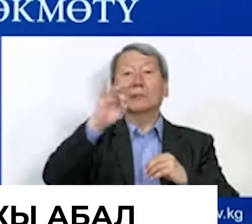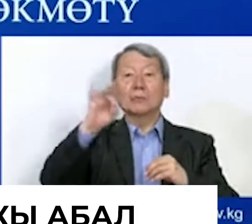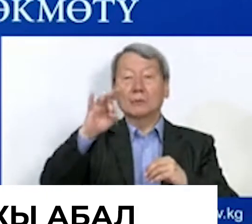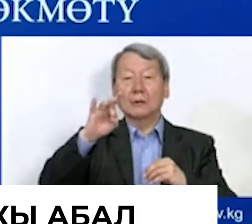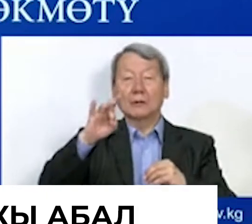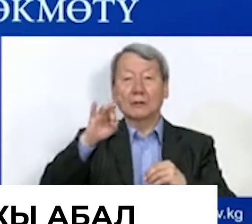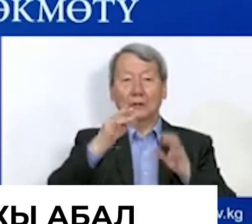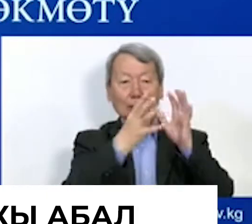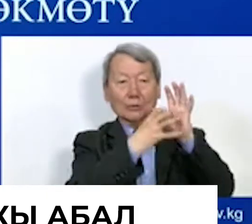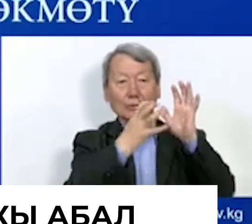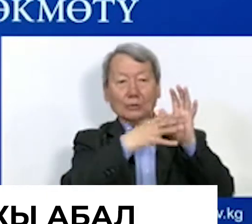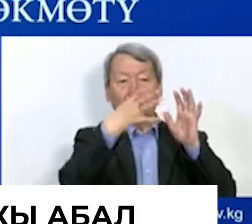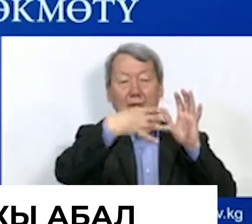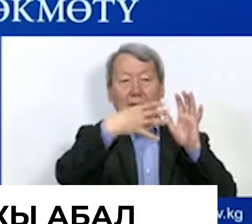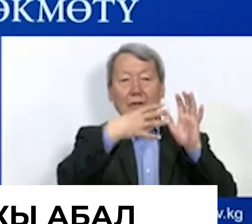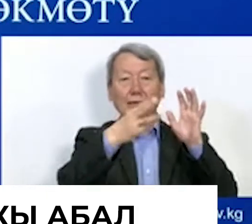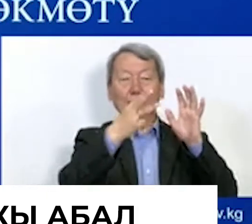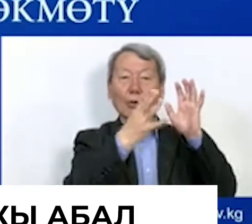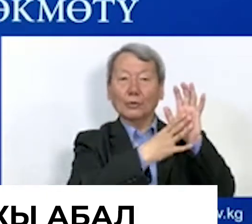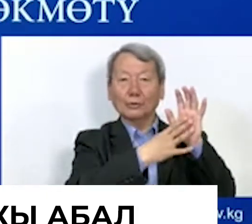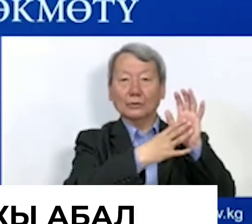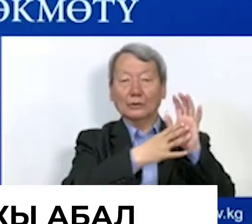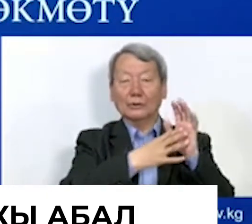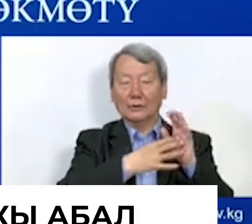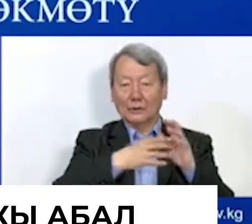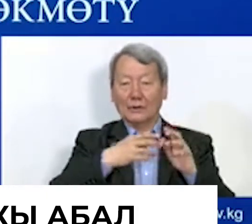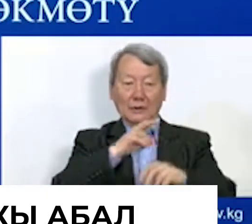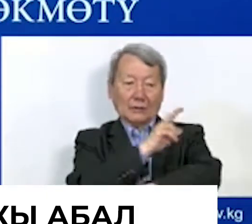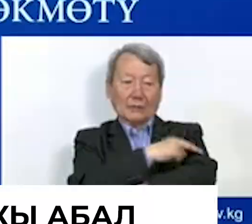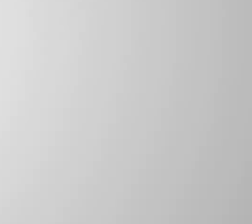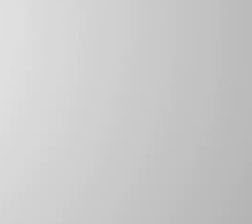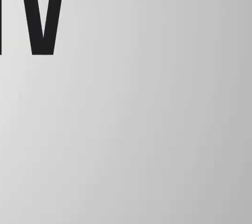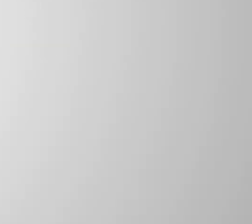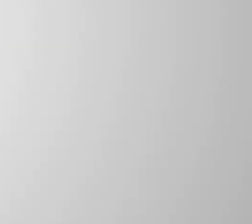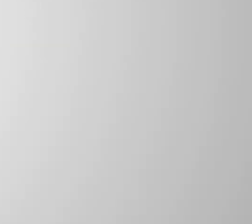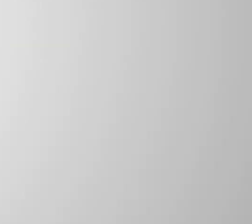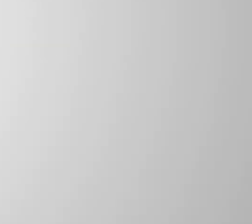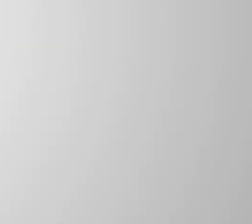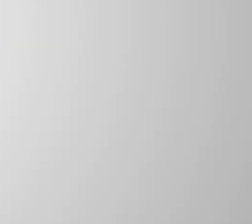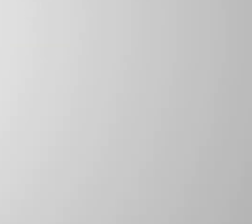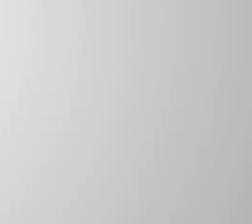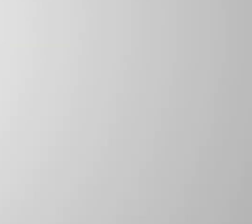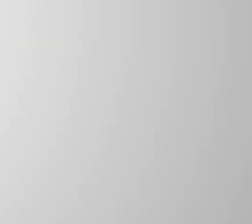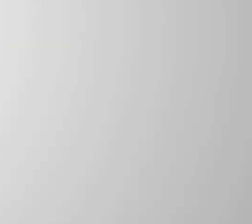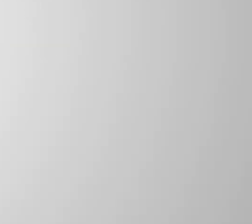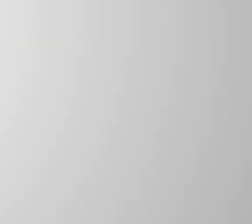күнгө 949 бейтап айыгып ооруканадан чыгарылды.